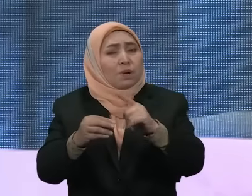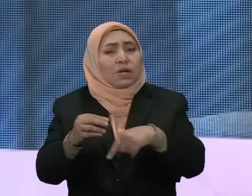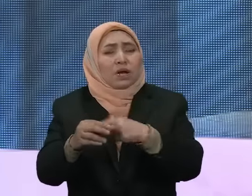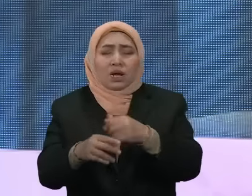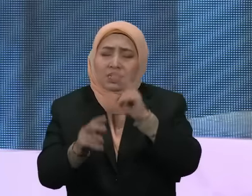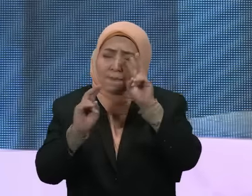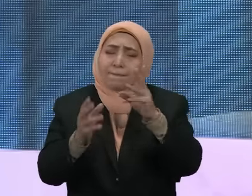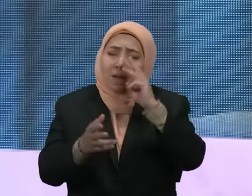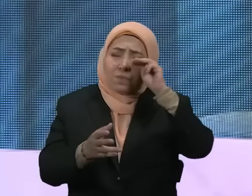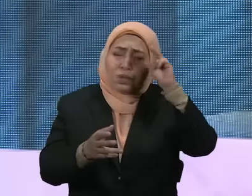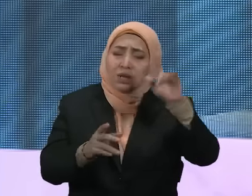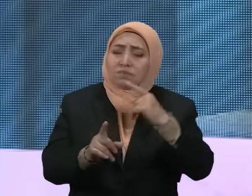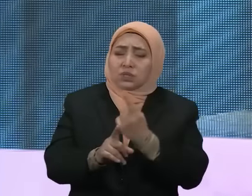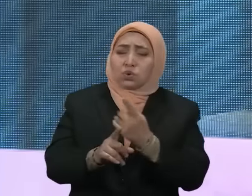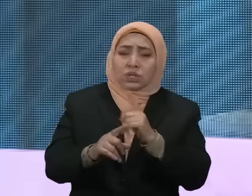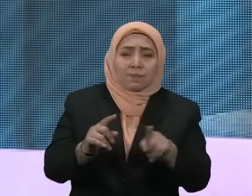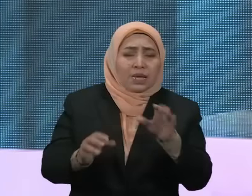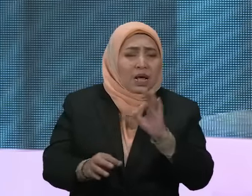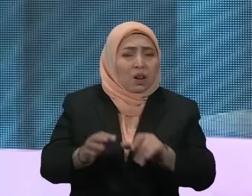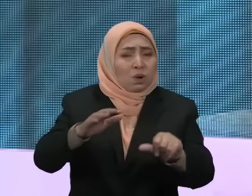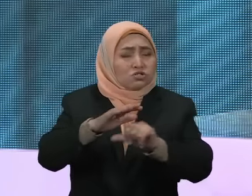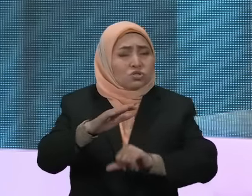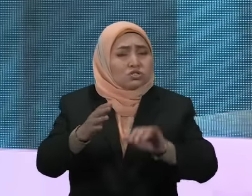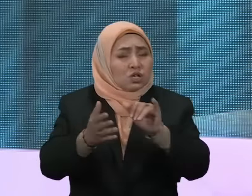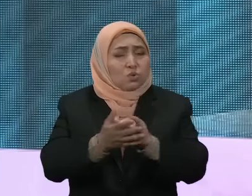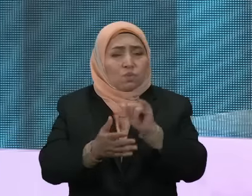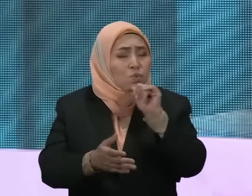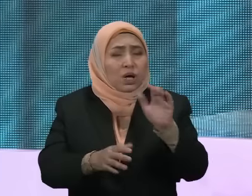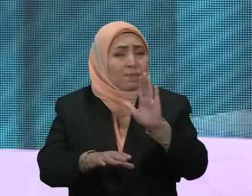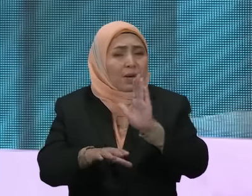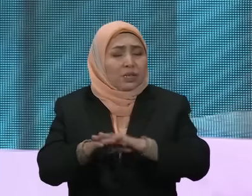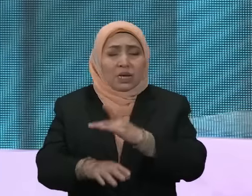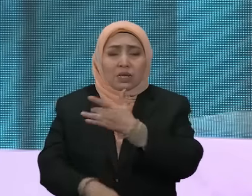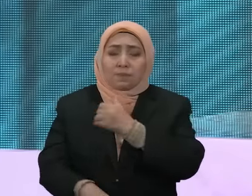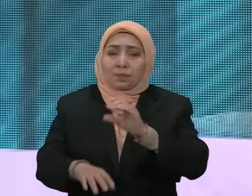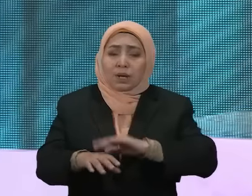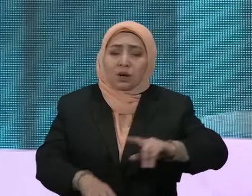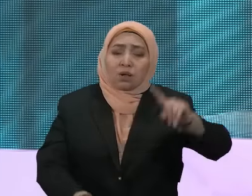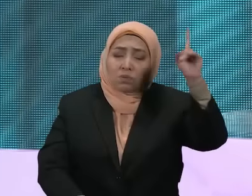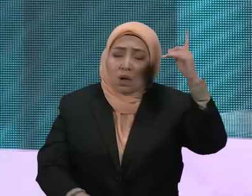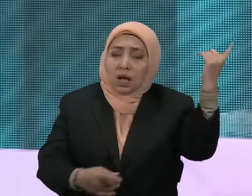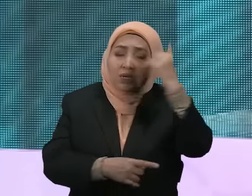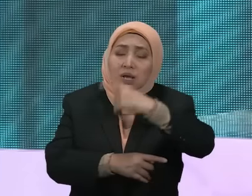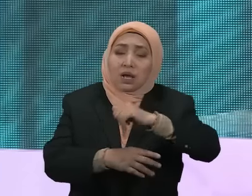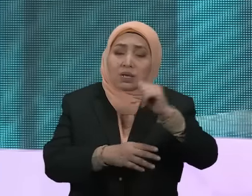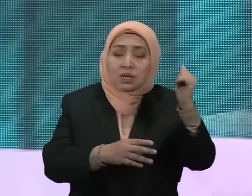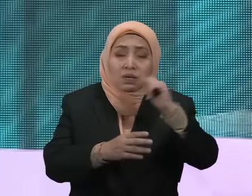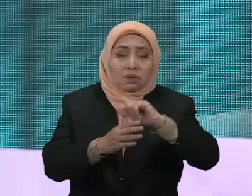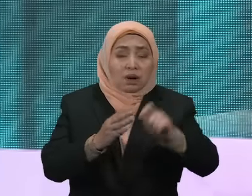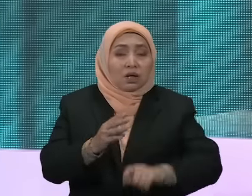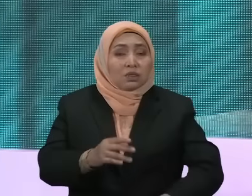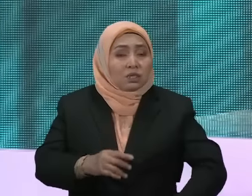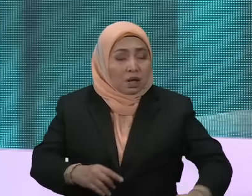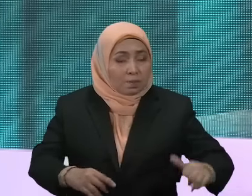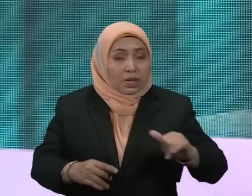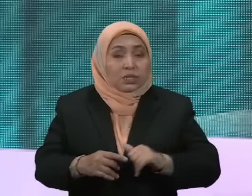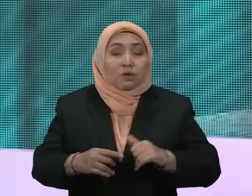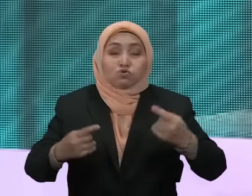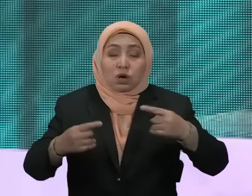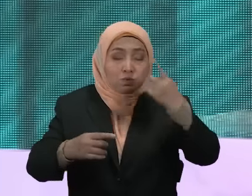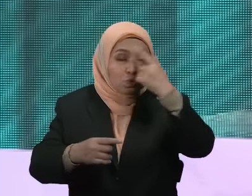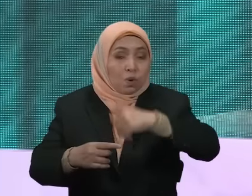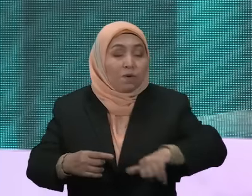nampak mulia, betul. Tetapi kalau asasnya itu bukan kepada iman kepada Allah, hari akhirat dan juga berjuang fi sabilillah.